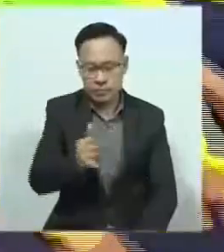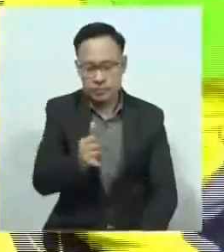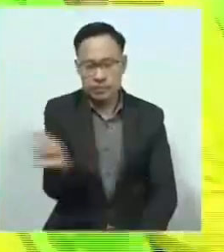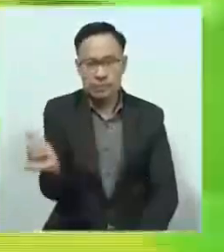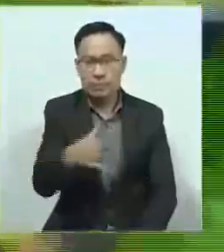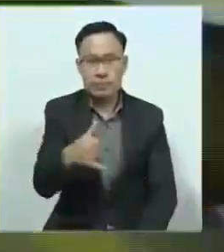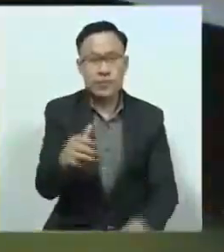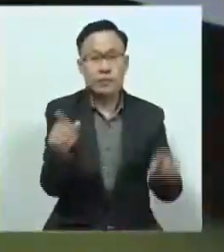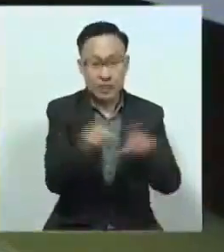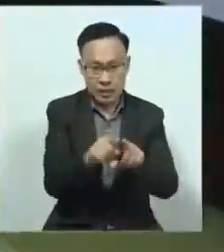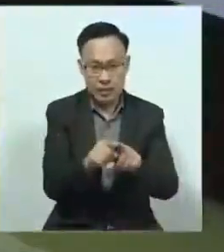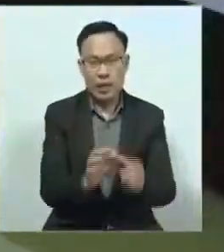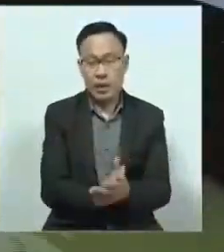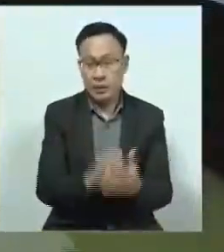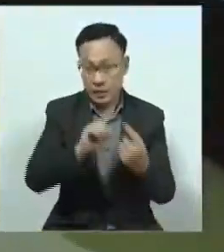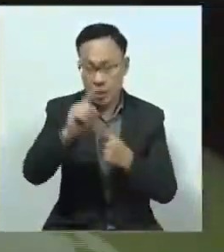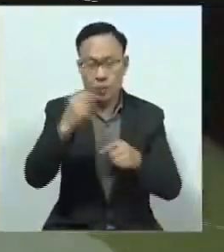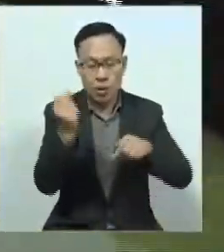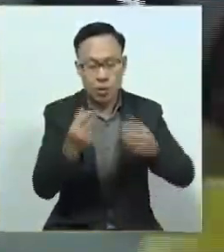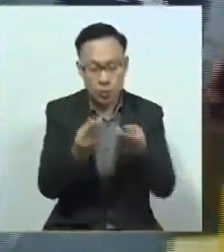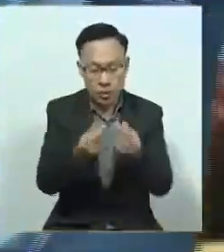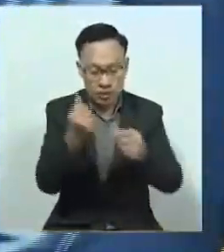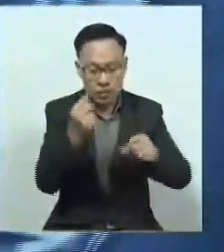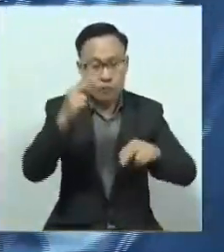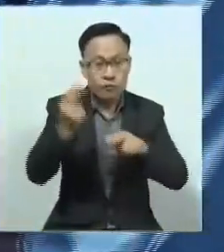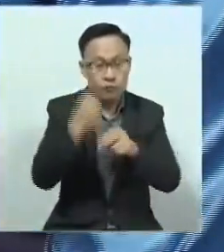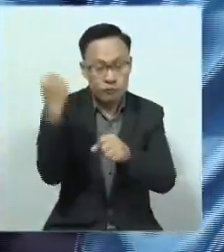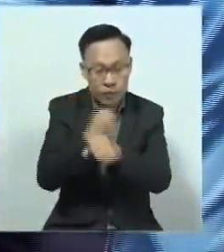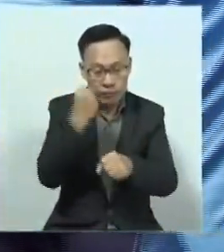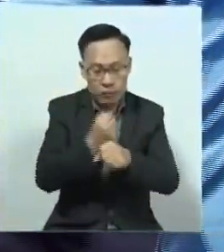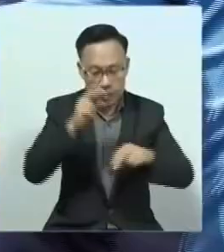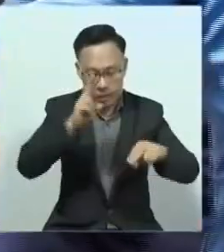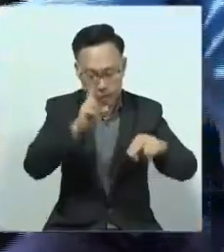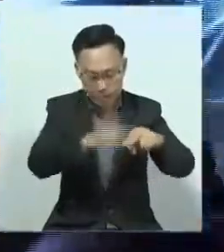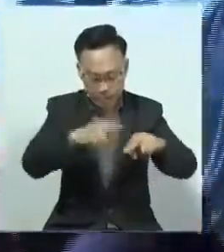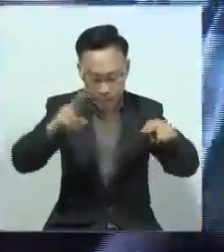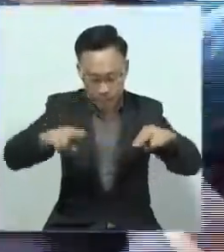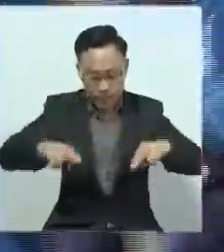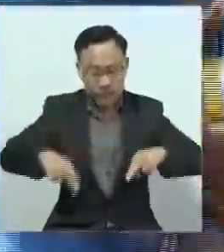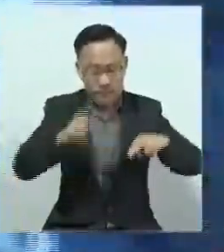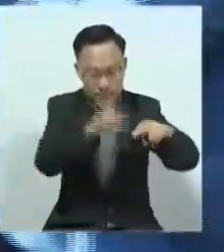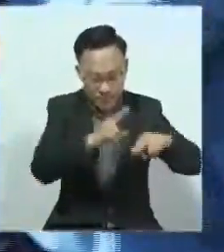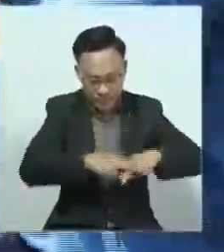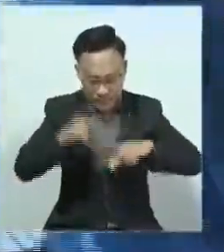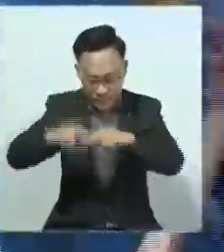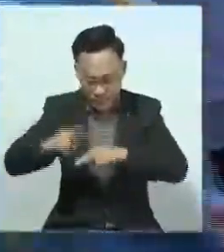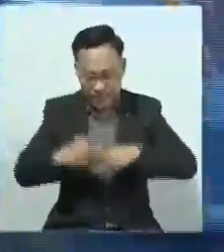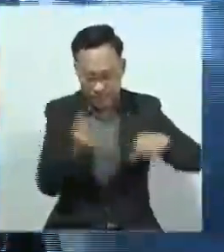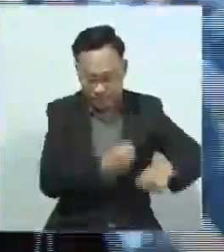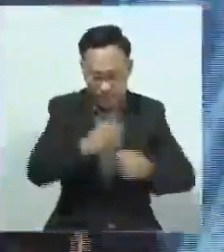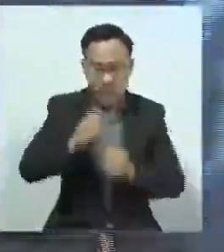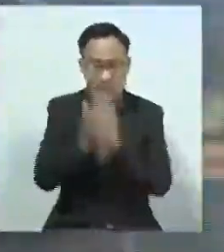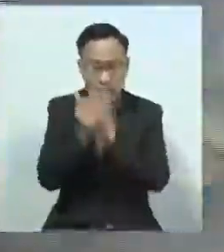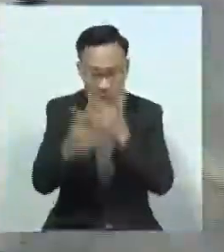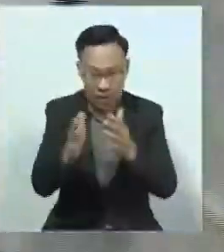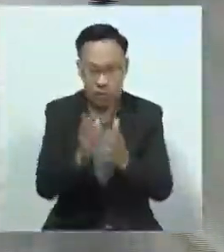วมกันก็แยกตามหน่วยต่างๆแยกไปเหมือนกับอ้าวเธอปั่นแขนปั่นขาเพื่อการแยกไ